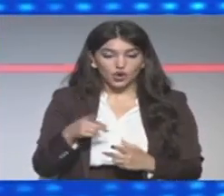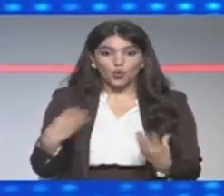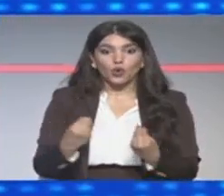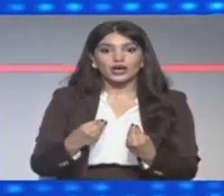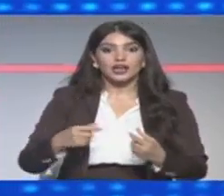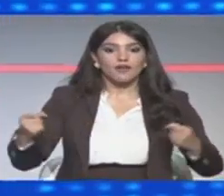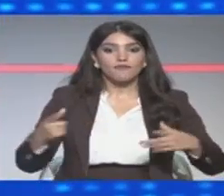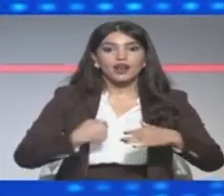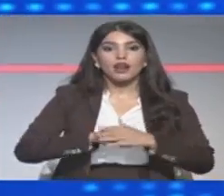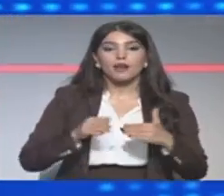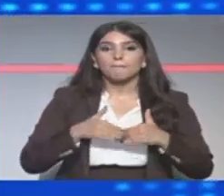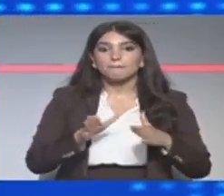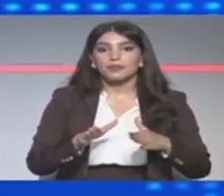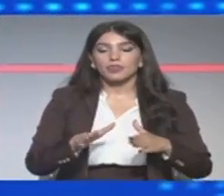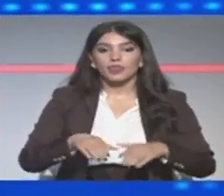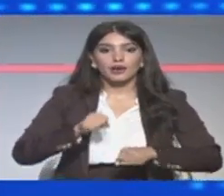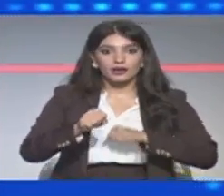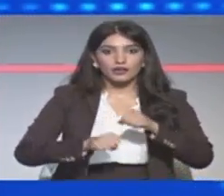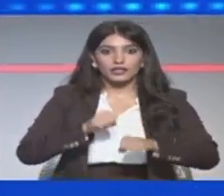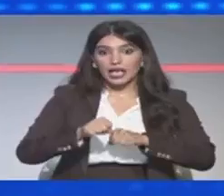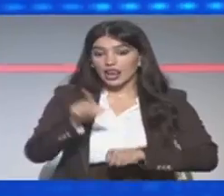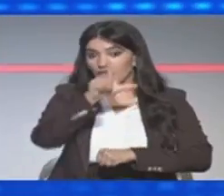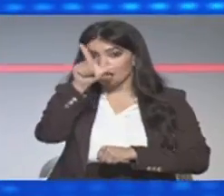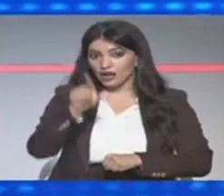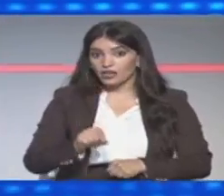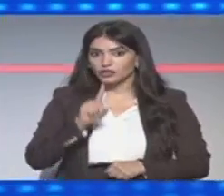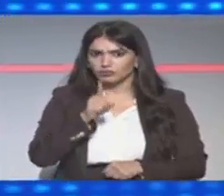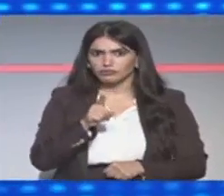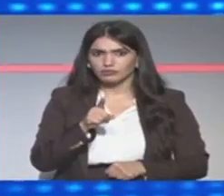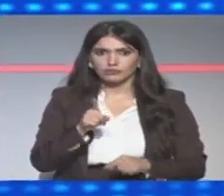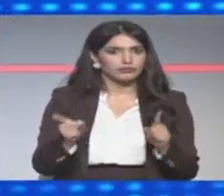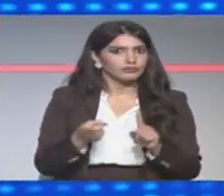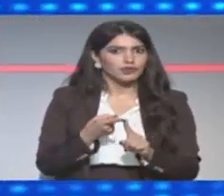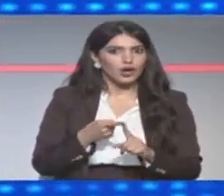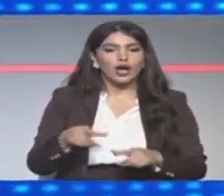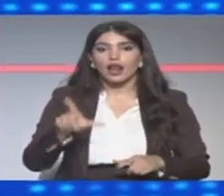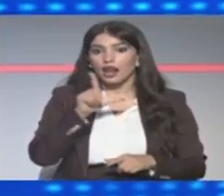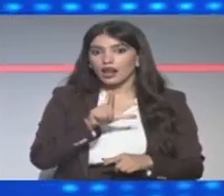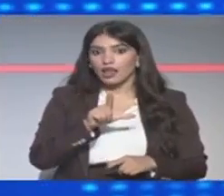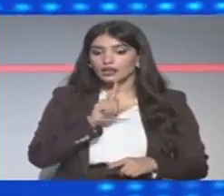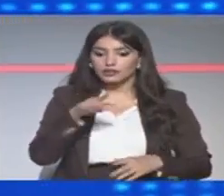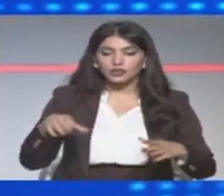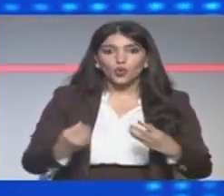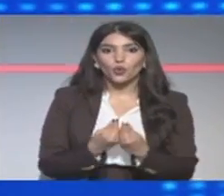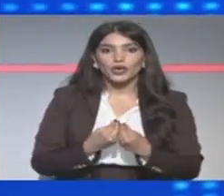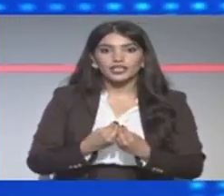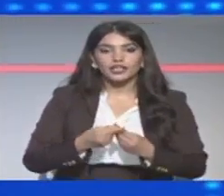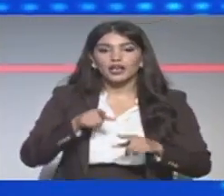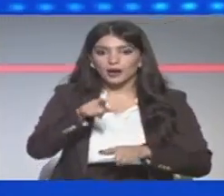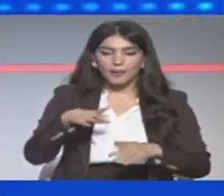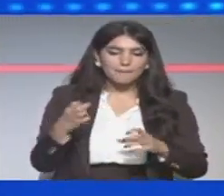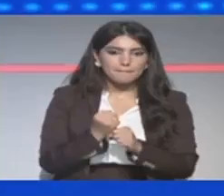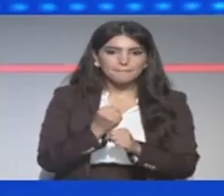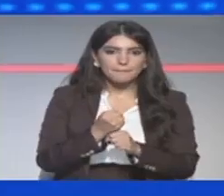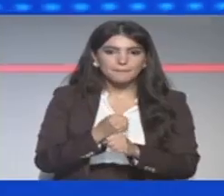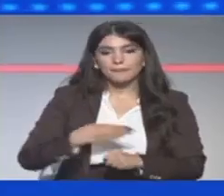الجولة الافتتاحية من الدرجة الأولى الإيطالية، كما افتتح لايبزيغ موسمه الجديد في البوندسليغا بانتصار